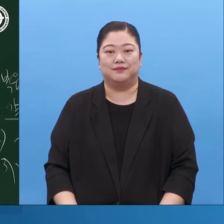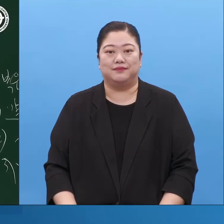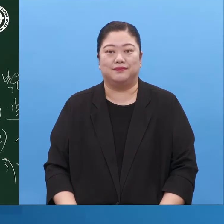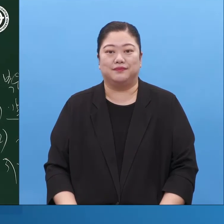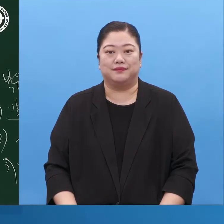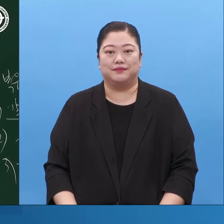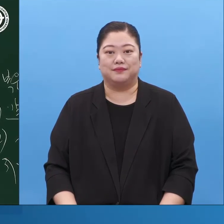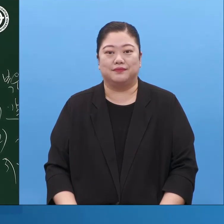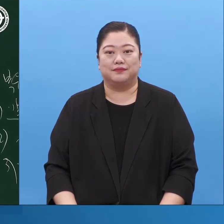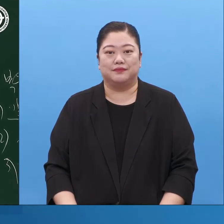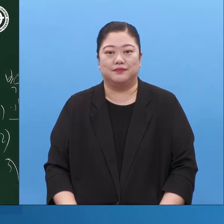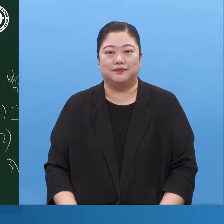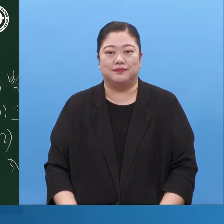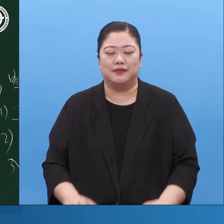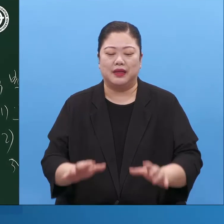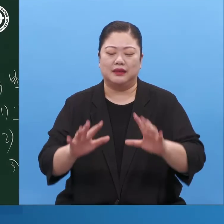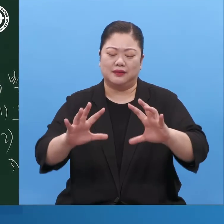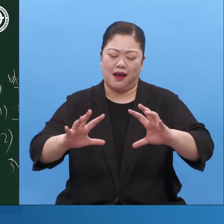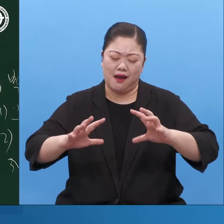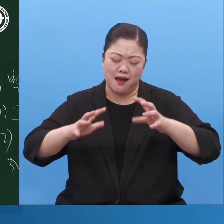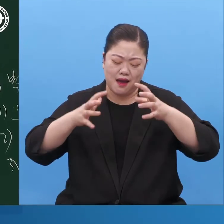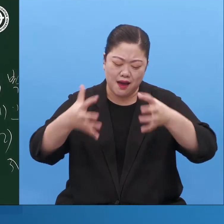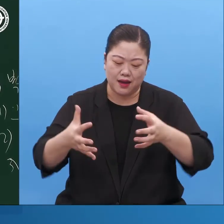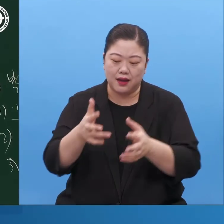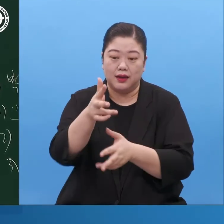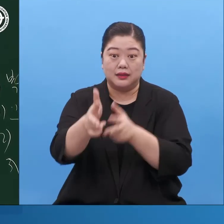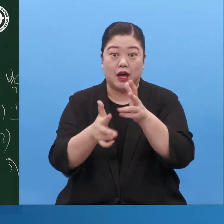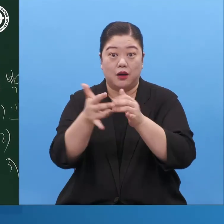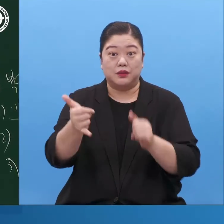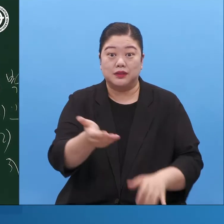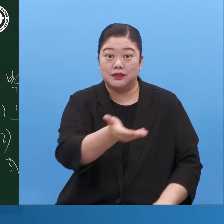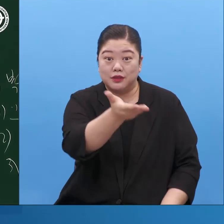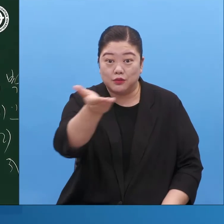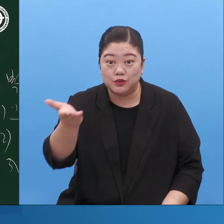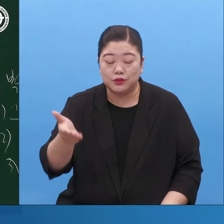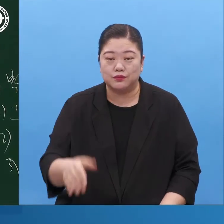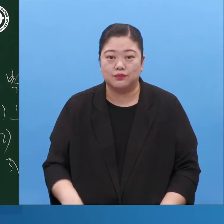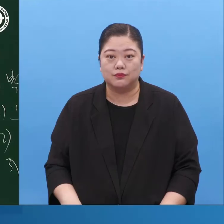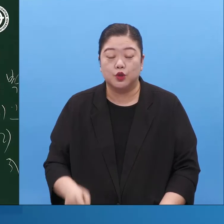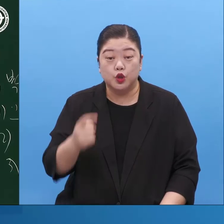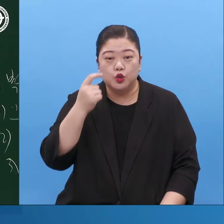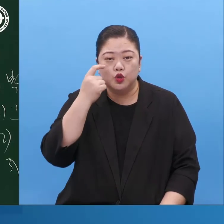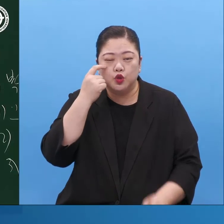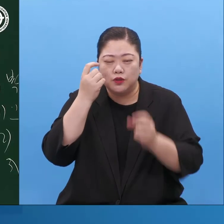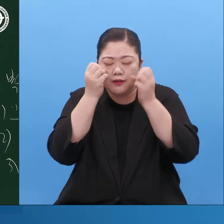전국 세계에 있는 산업인들 새로운 눈을 뜨셔야 합니다.